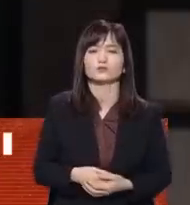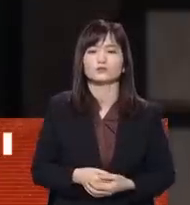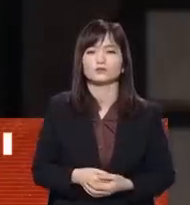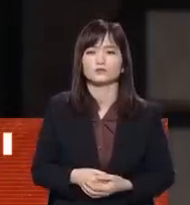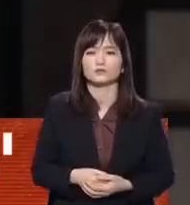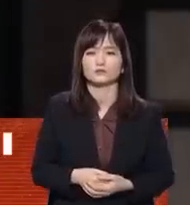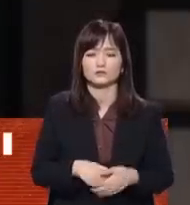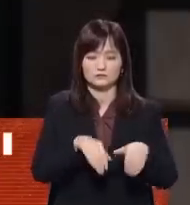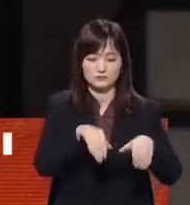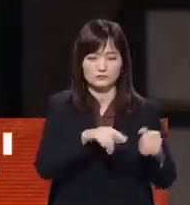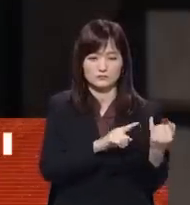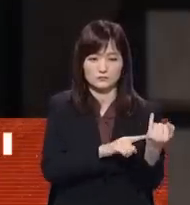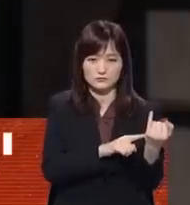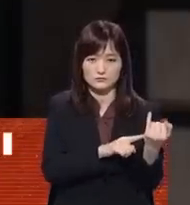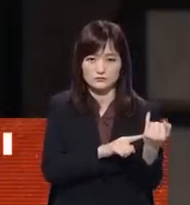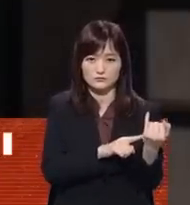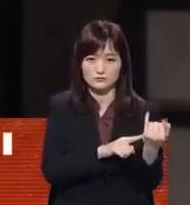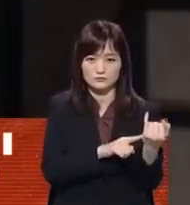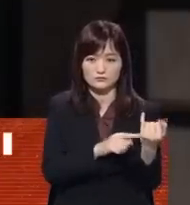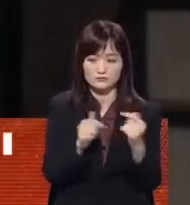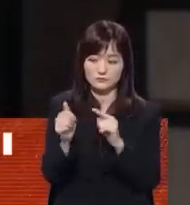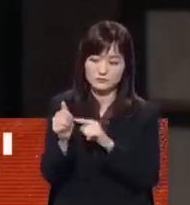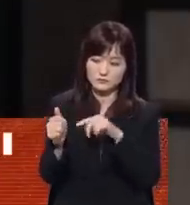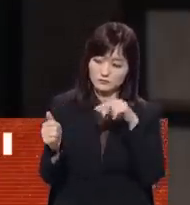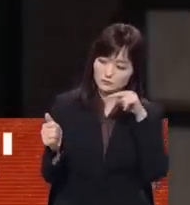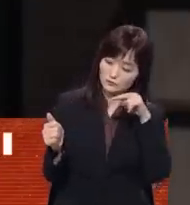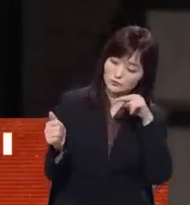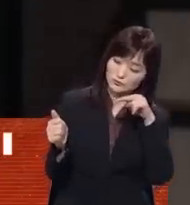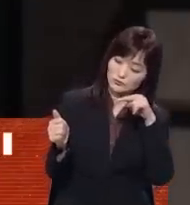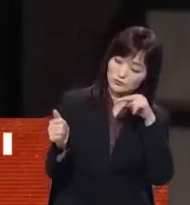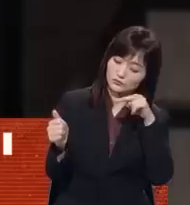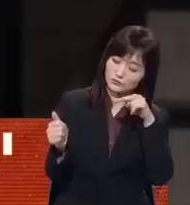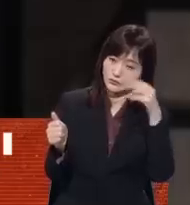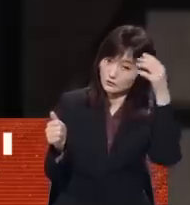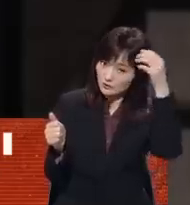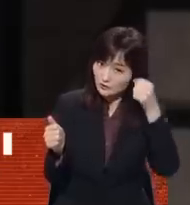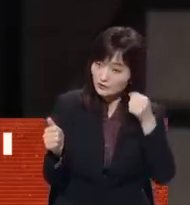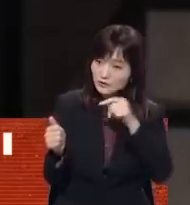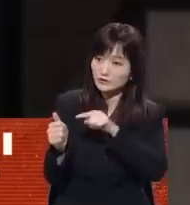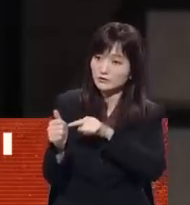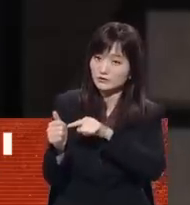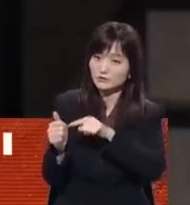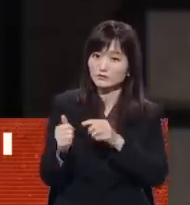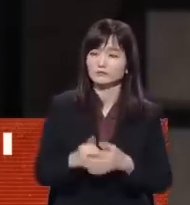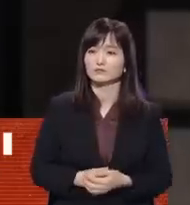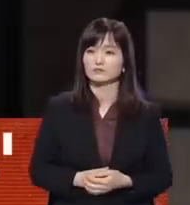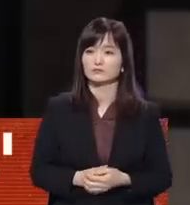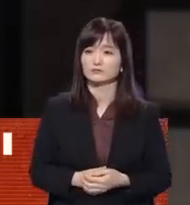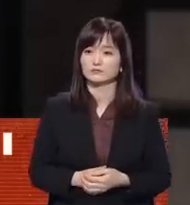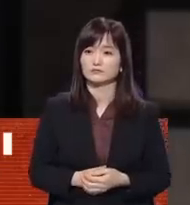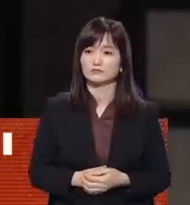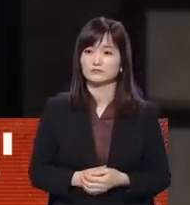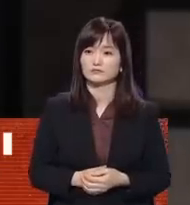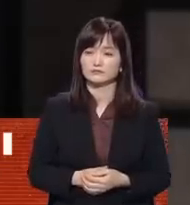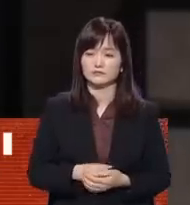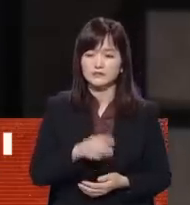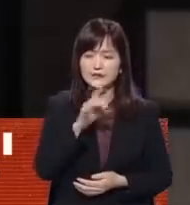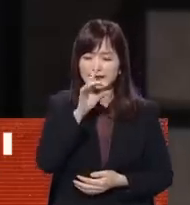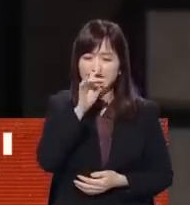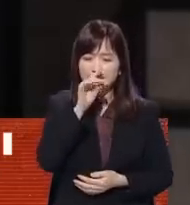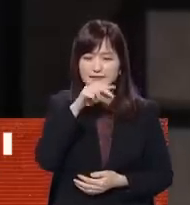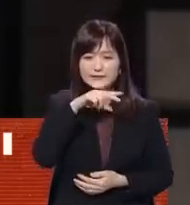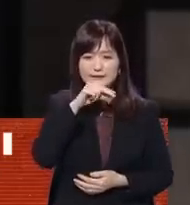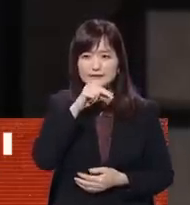종업원이 당시 이제 그 나갈 때 얼굴 봤기 때문에 기억을 하는 것으로는 인상 자기가 엷은 걸 회색 싱글